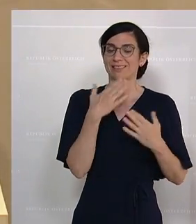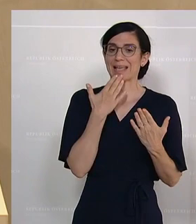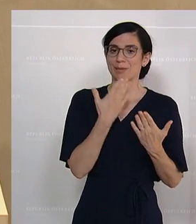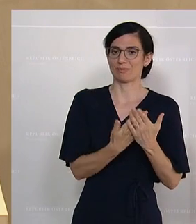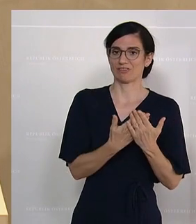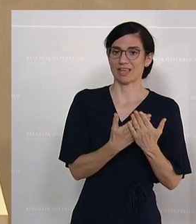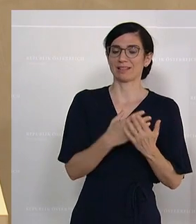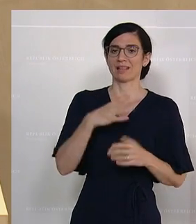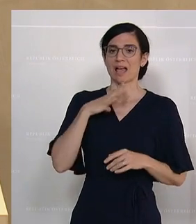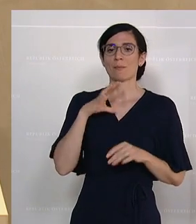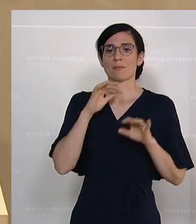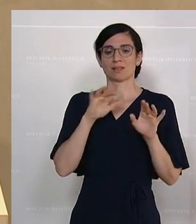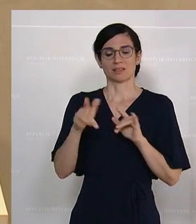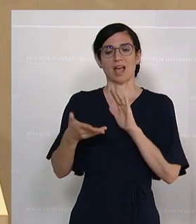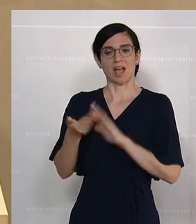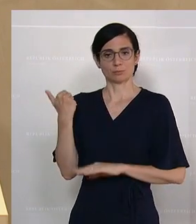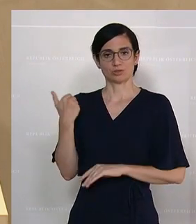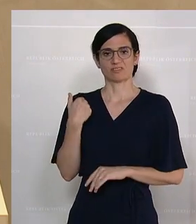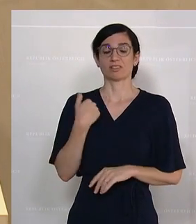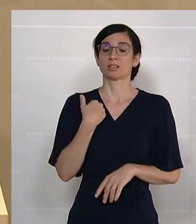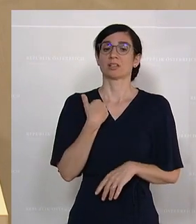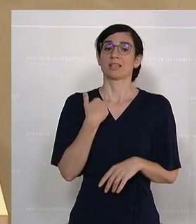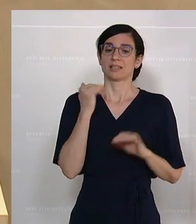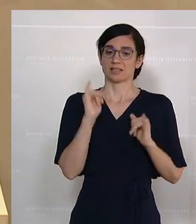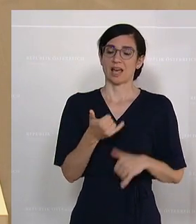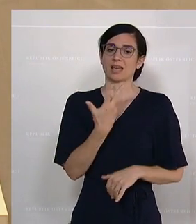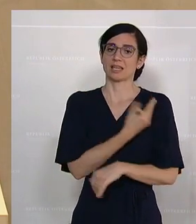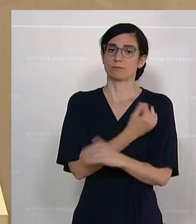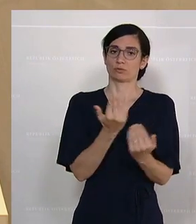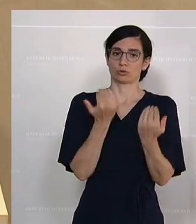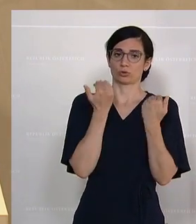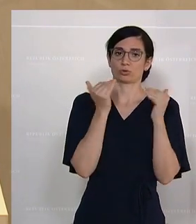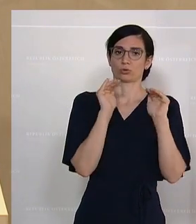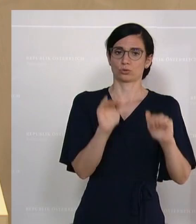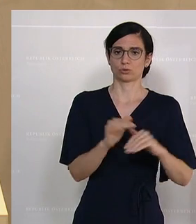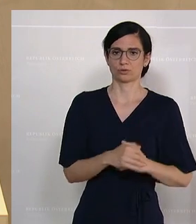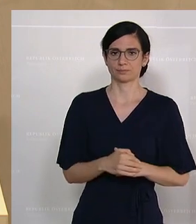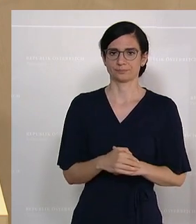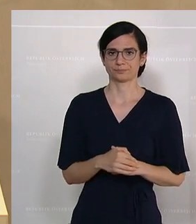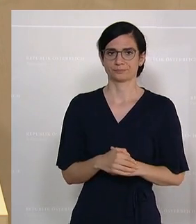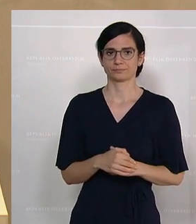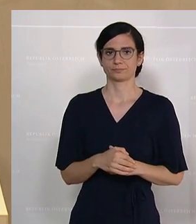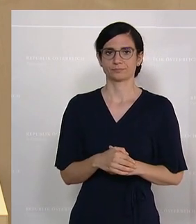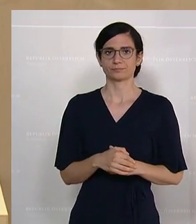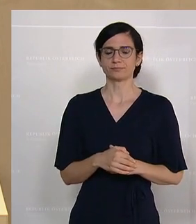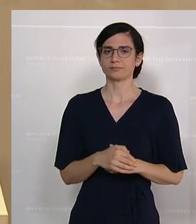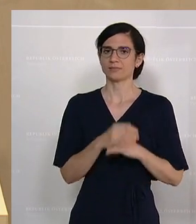schützen sich selbst und auch die anderen und lassen sie mich noch kurz ein paar sätze sagen die das ganze entstanden ist wir haben die